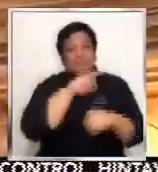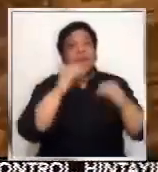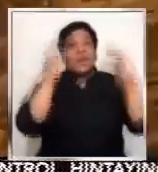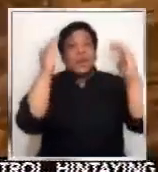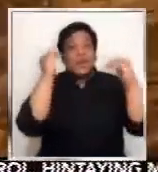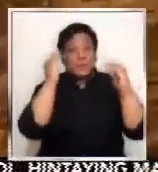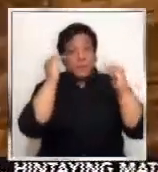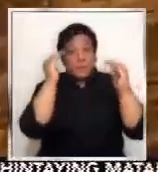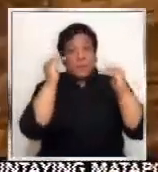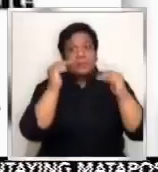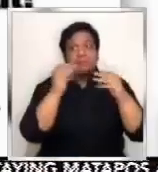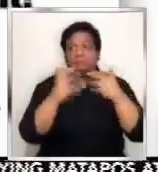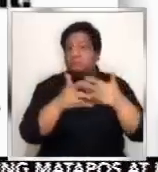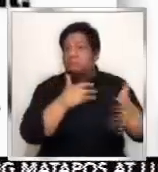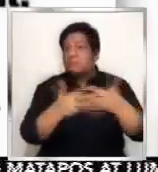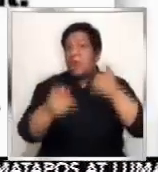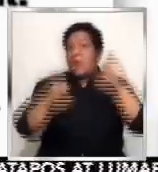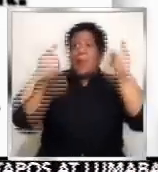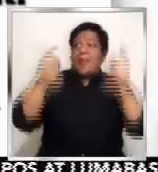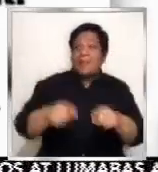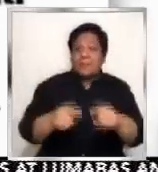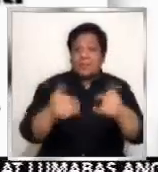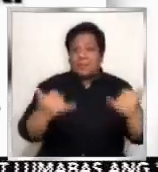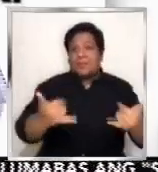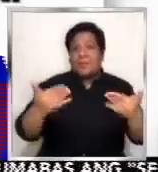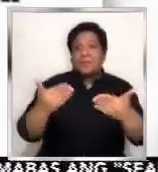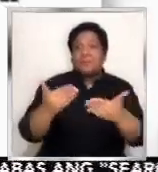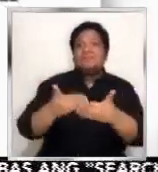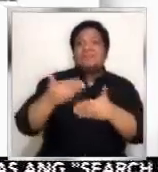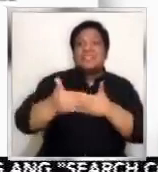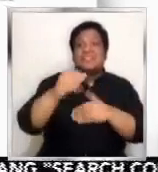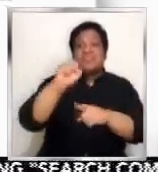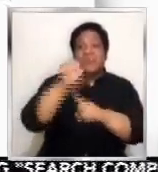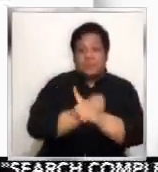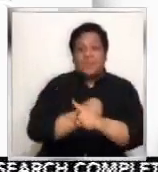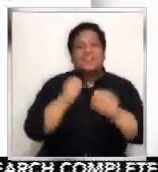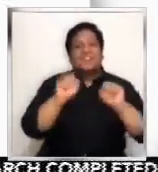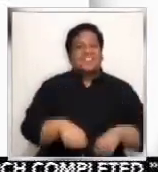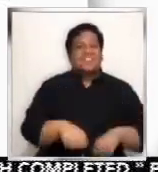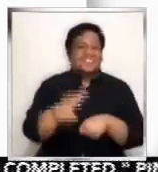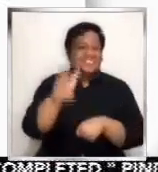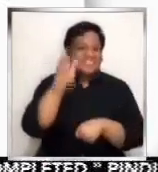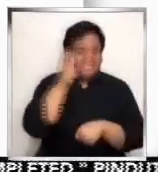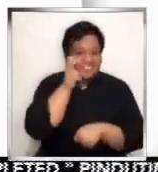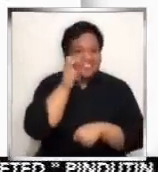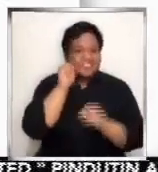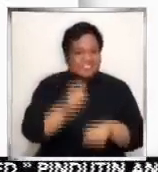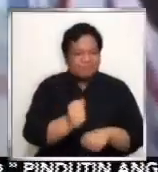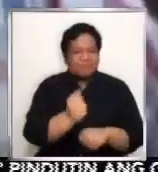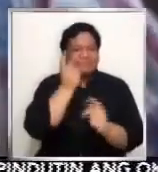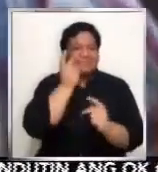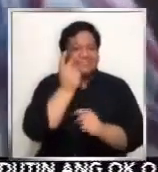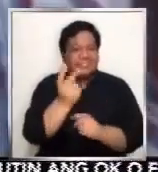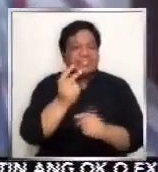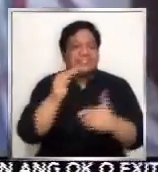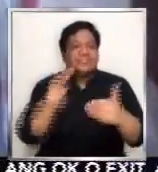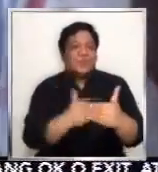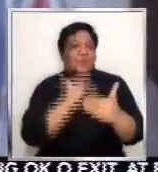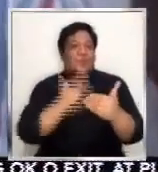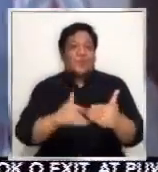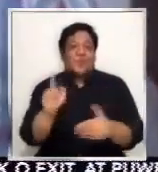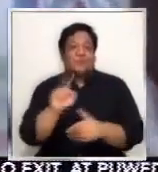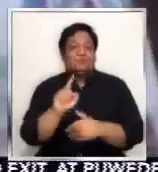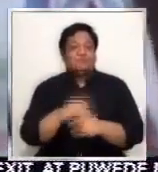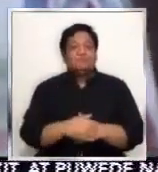mangyari pagpasok ng ber, maririnig at maririnig ninyo ang kantang ito. Come and